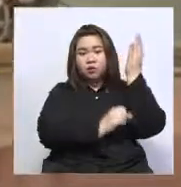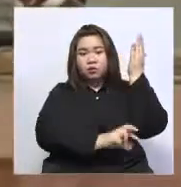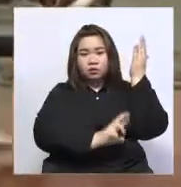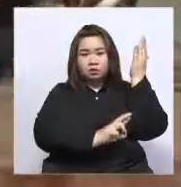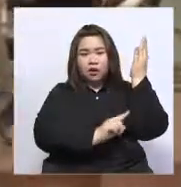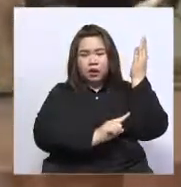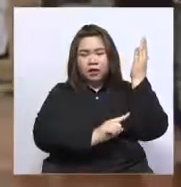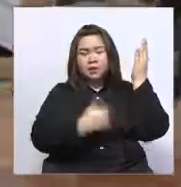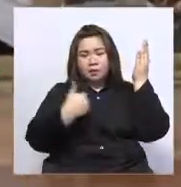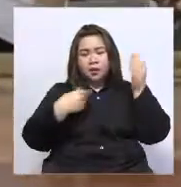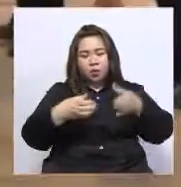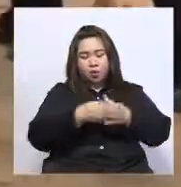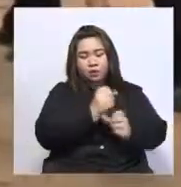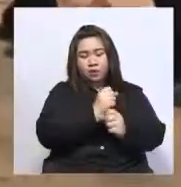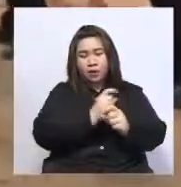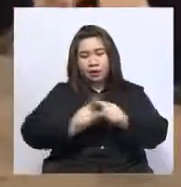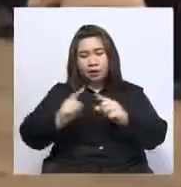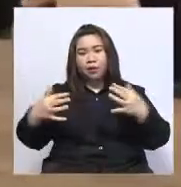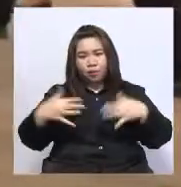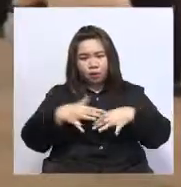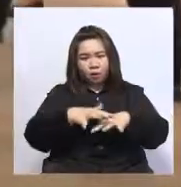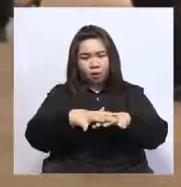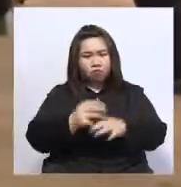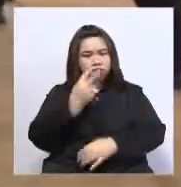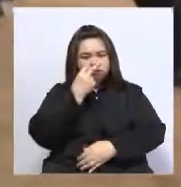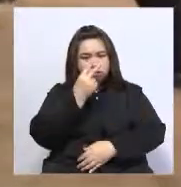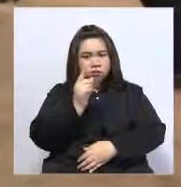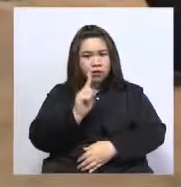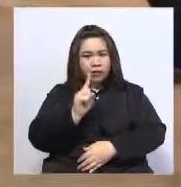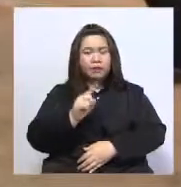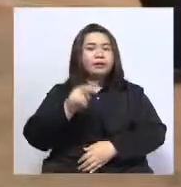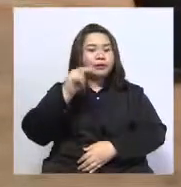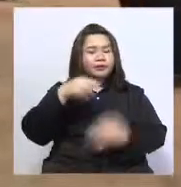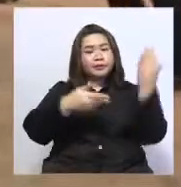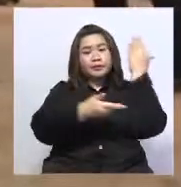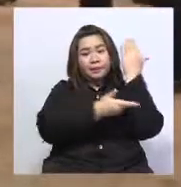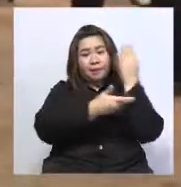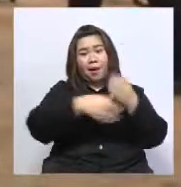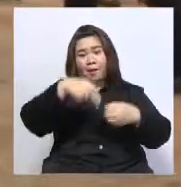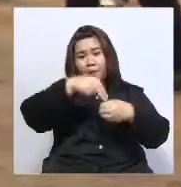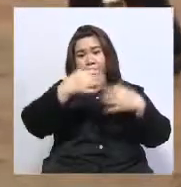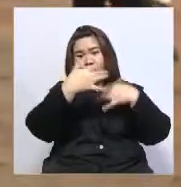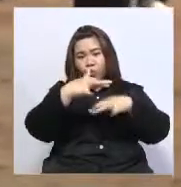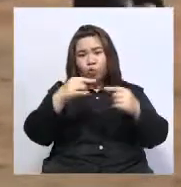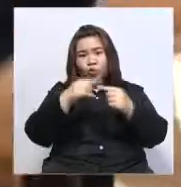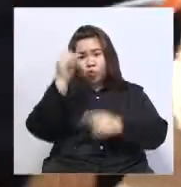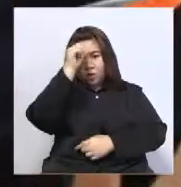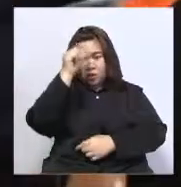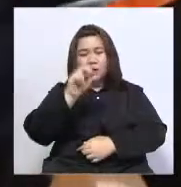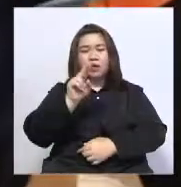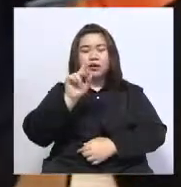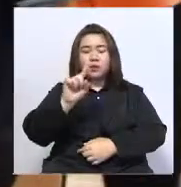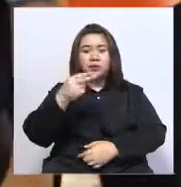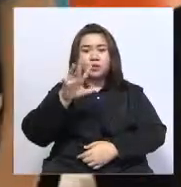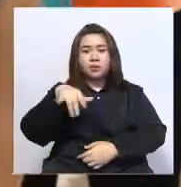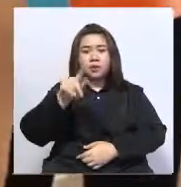ราษฎร์ธานีส่วนราชการที่เกี่ยวข้องวันนี้ร่วมกันเป็นสักขีพยานนะคะส่งออกน้ำมันปาล์มไปยังประเทศอินเดีย